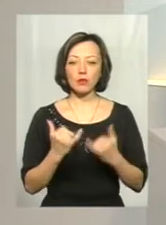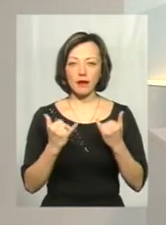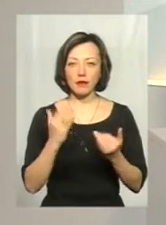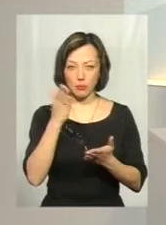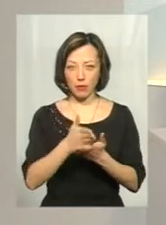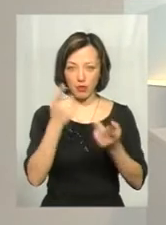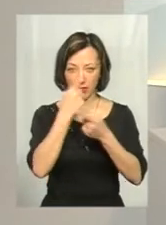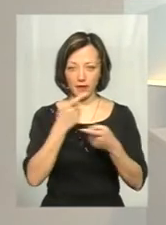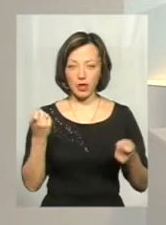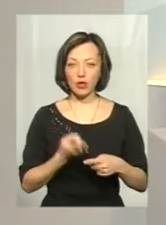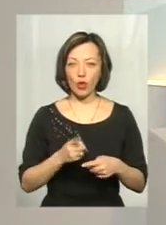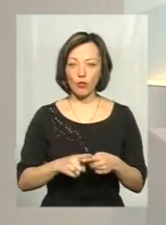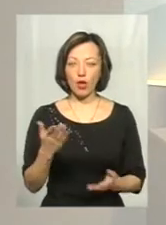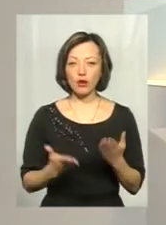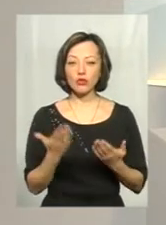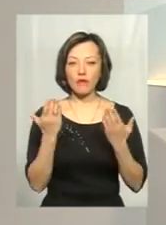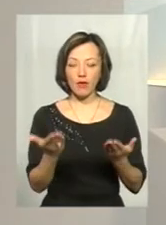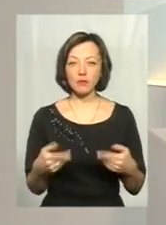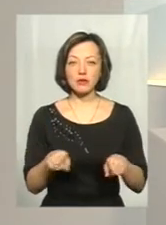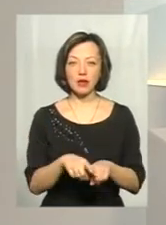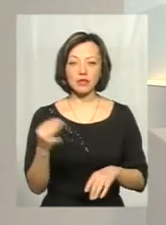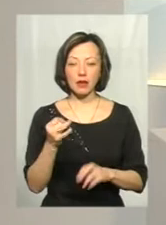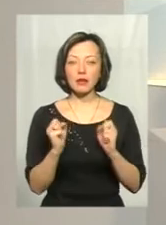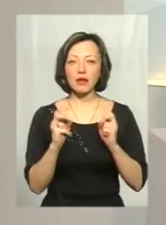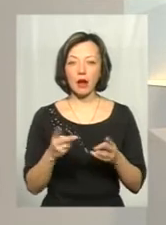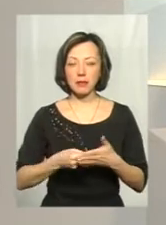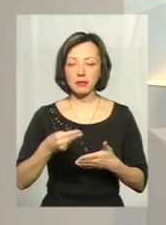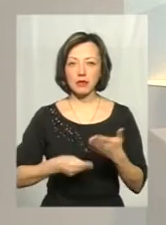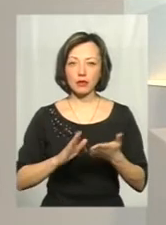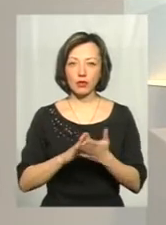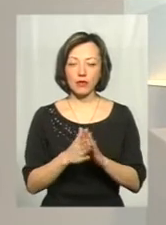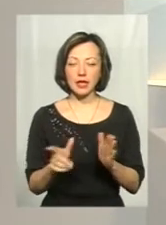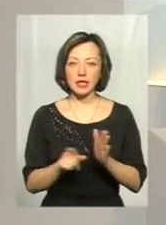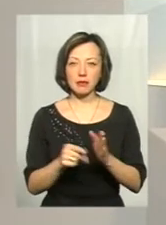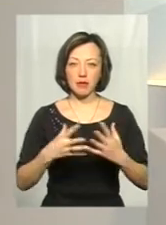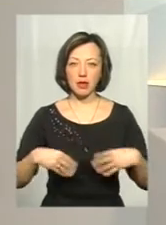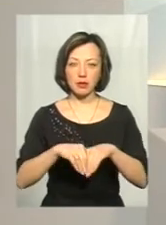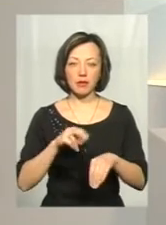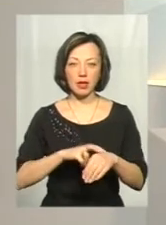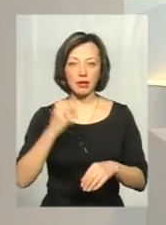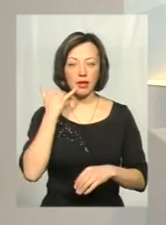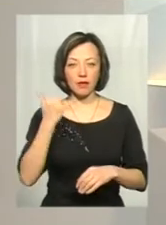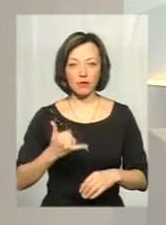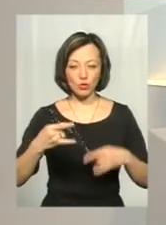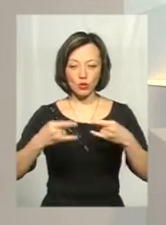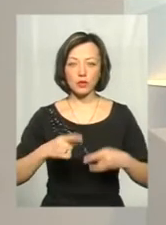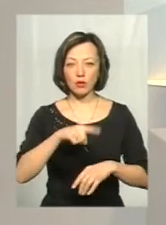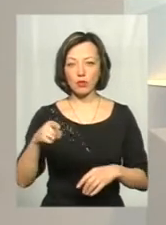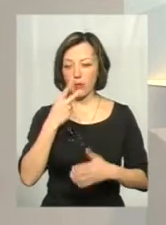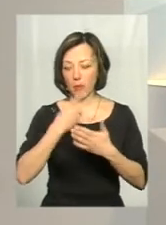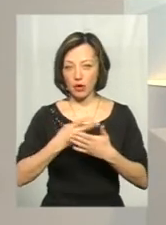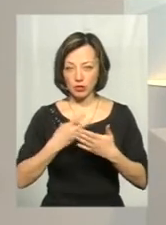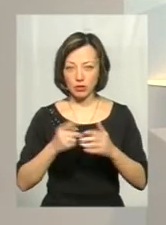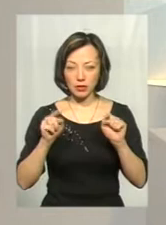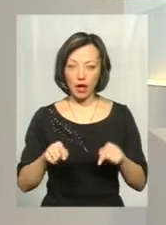прямому ефірі, тому якщо вам також цікаво, як же ж підписати декларацію сімейним лікарем, телефонуйте у студію за номерами, які бачите